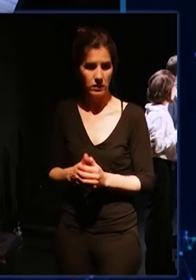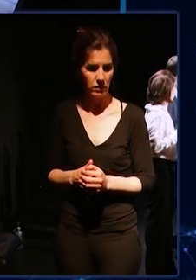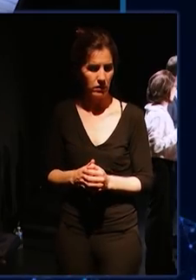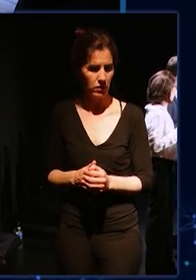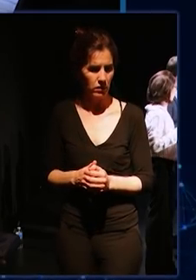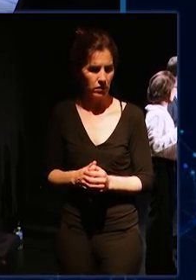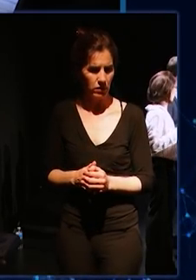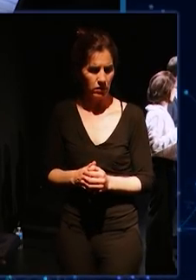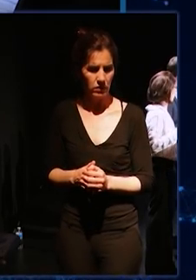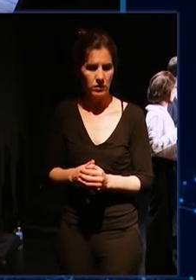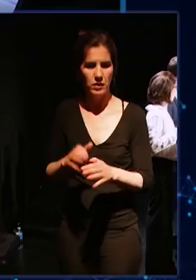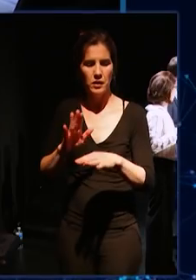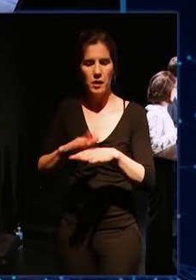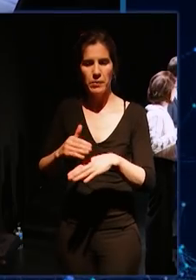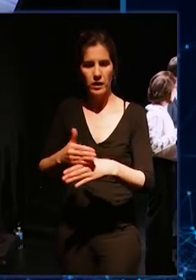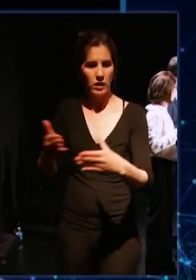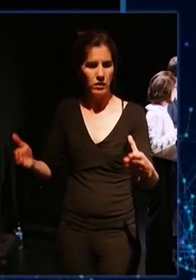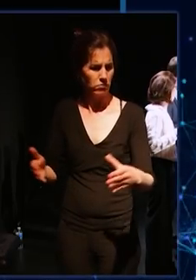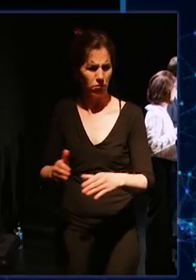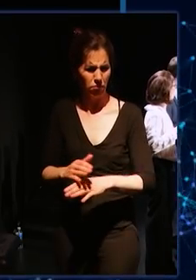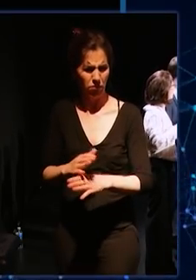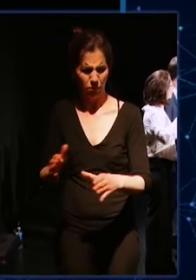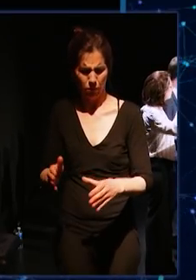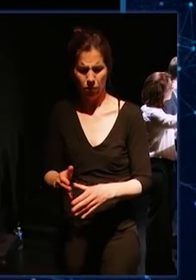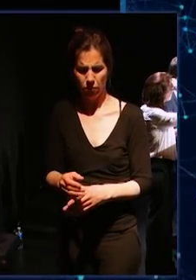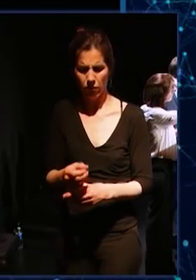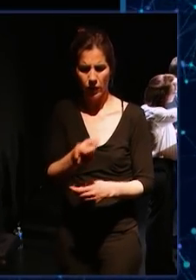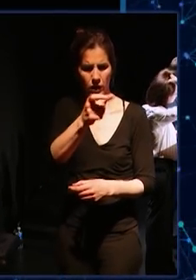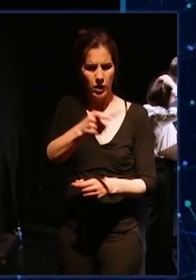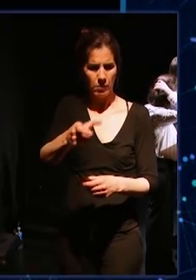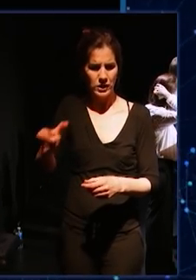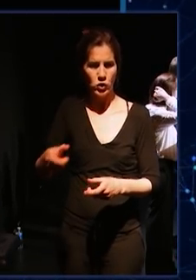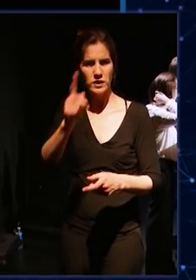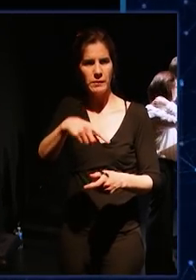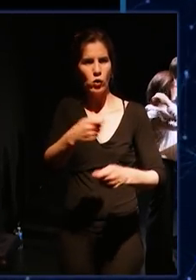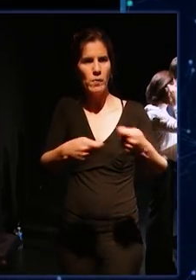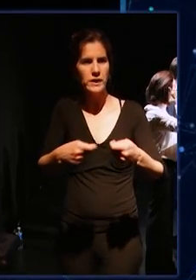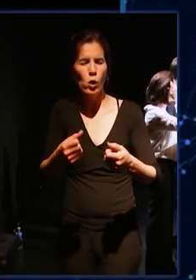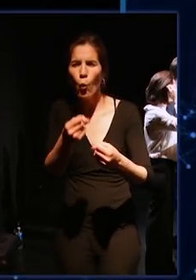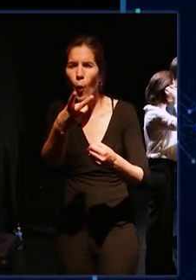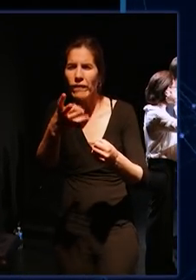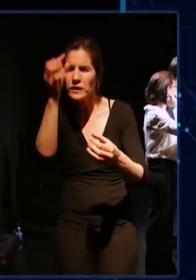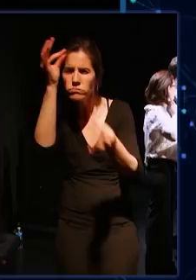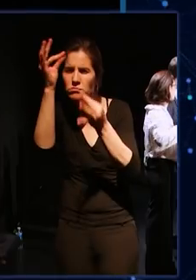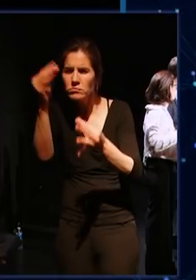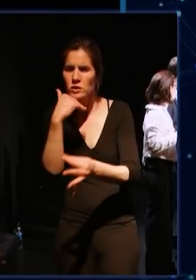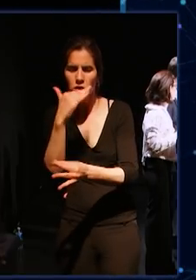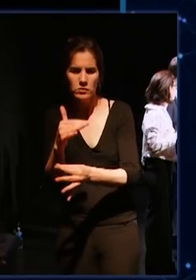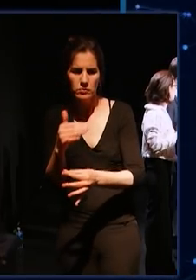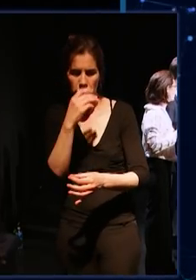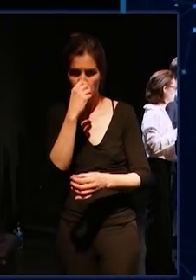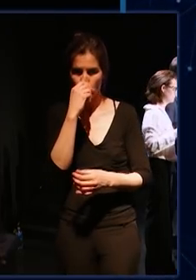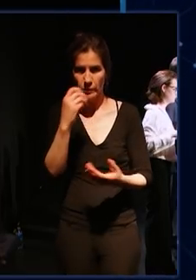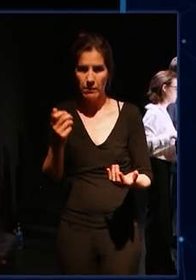possibilitat al comerç i a les persones. No hem comptat les places després que tenim a l'aparcament. Després us les diré, jo sí que les diré.